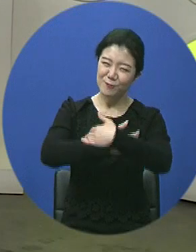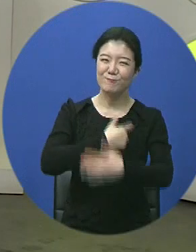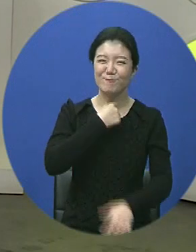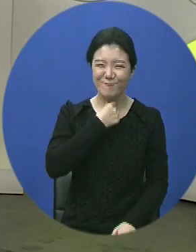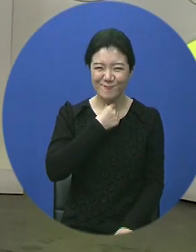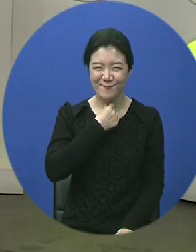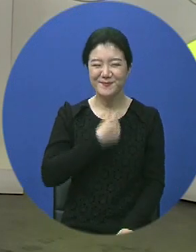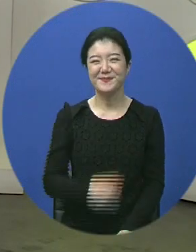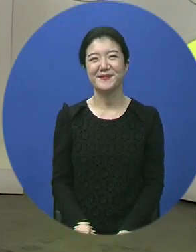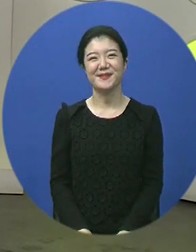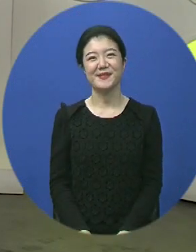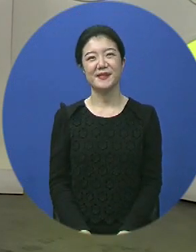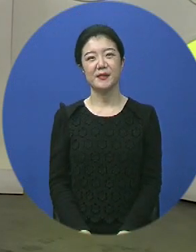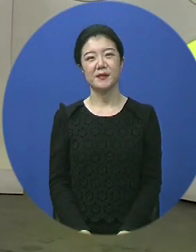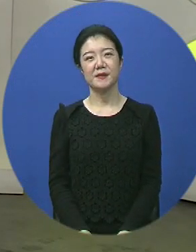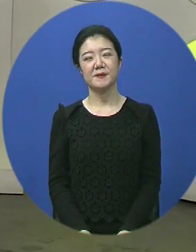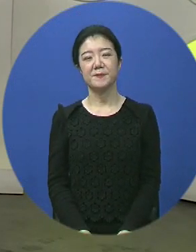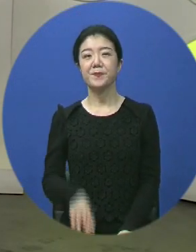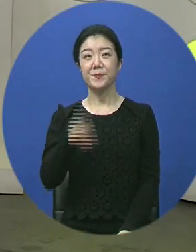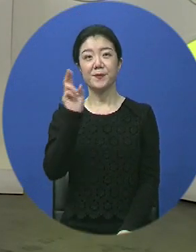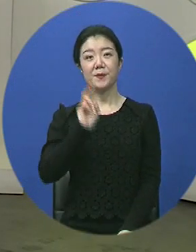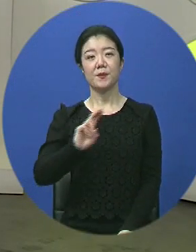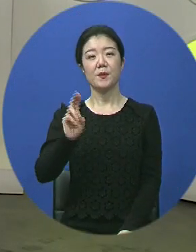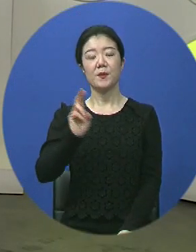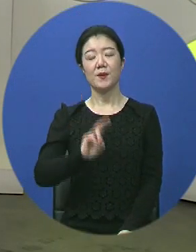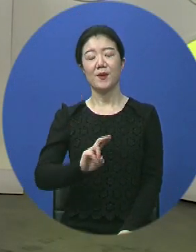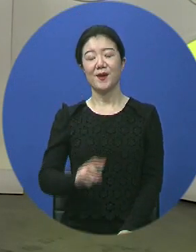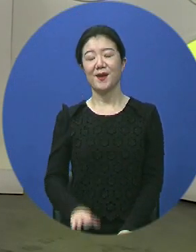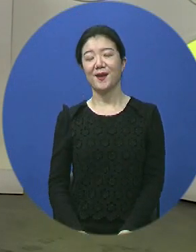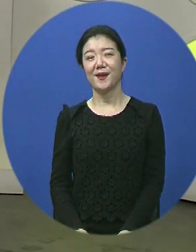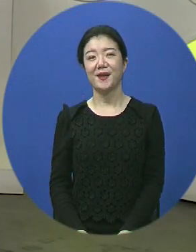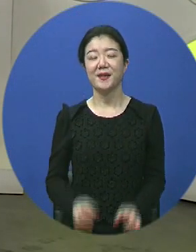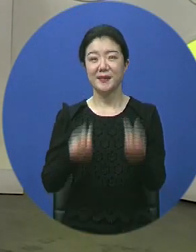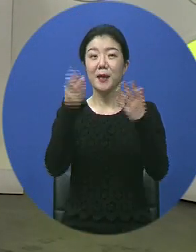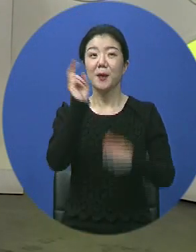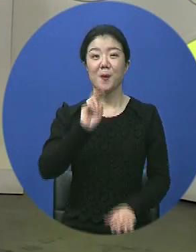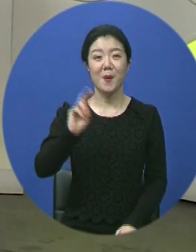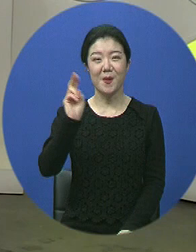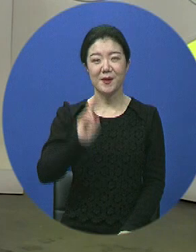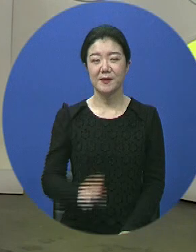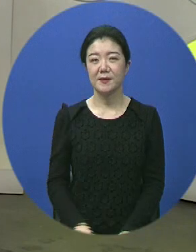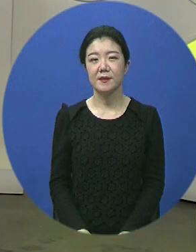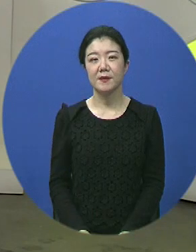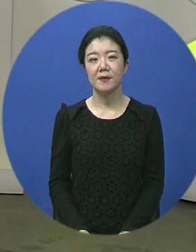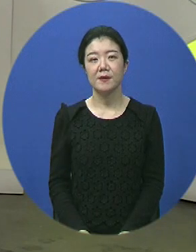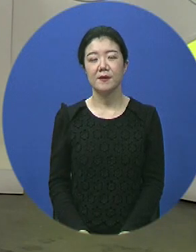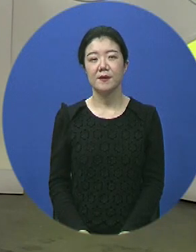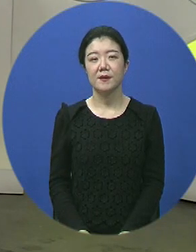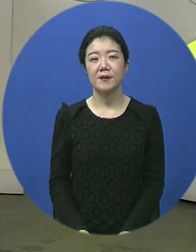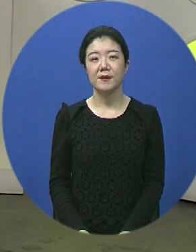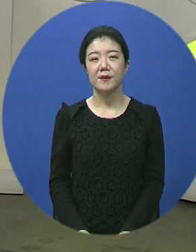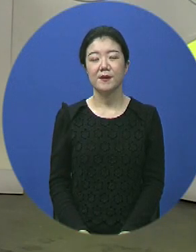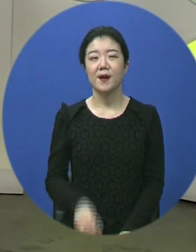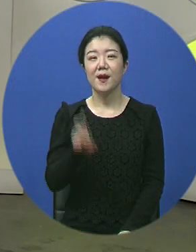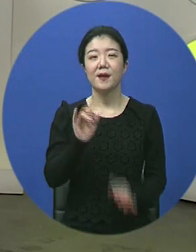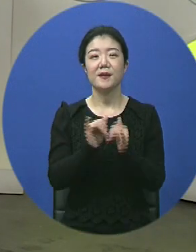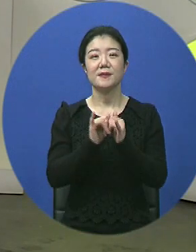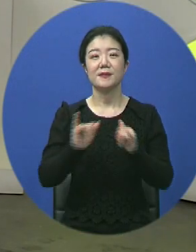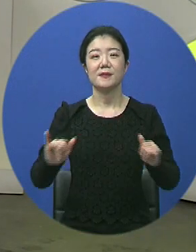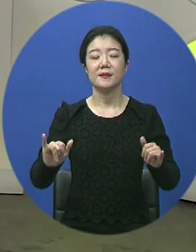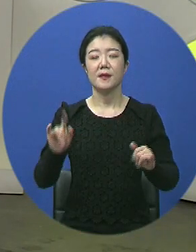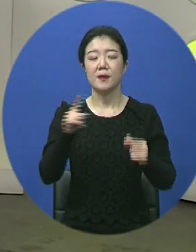이렇게. 네, 이 노래 나온 지가 얼마 안 돼가지고요. 그런데 이 가수는